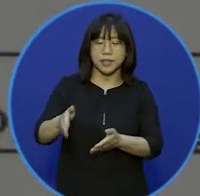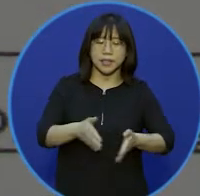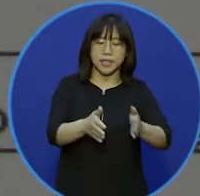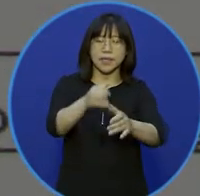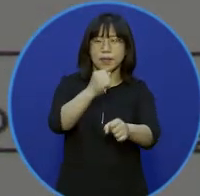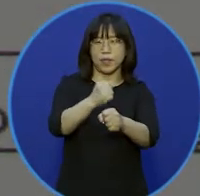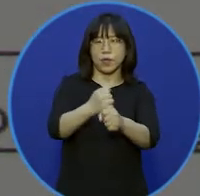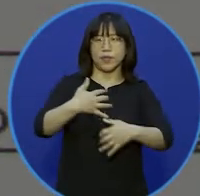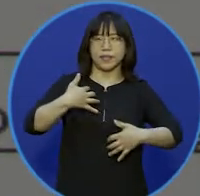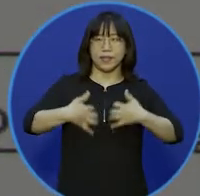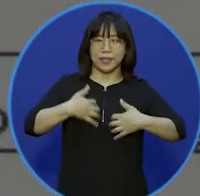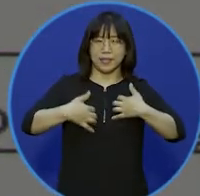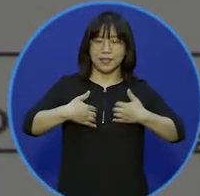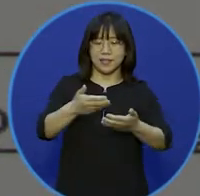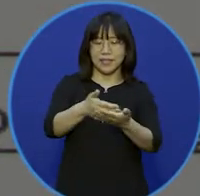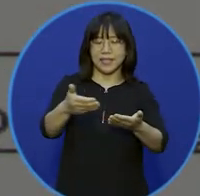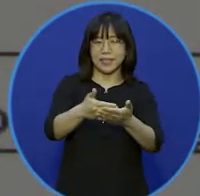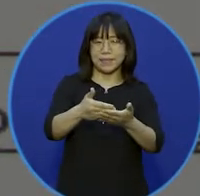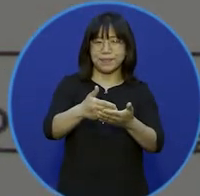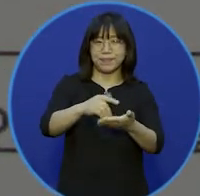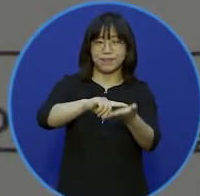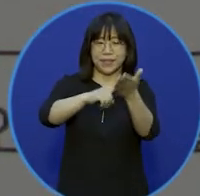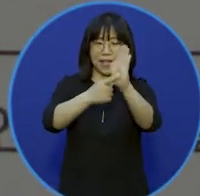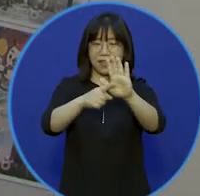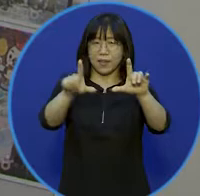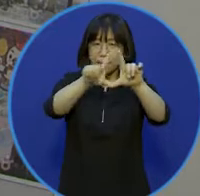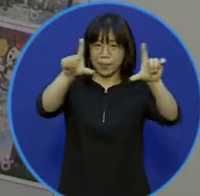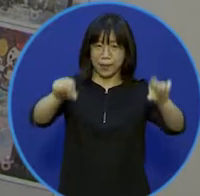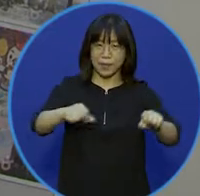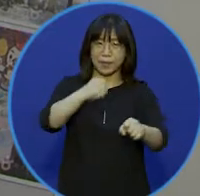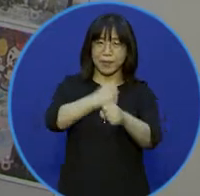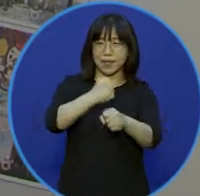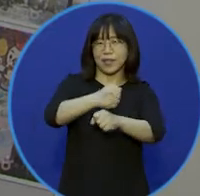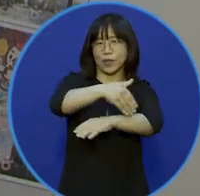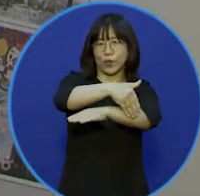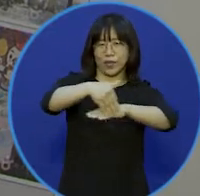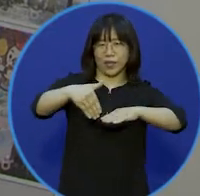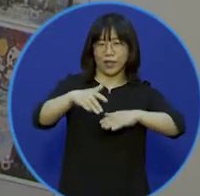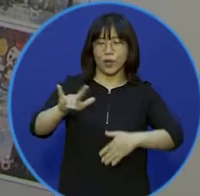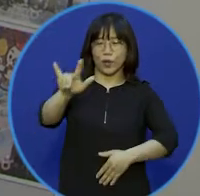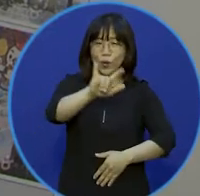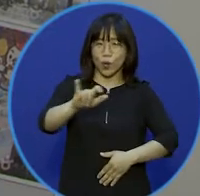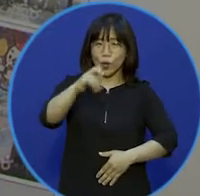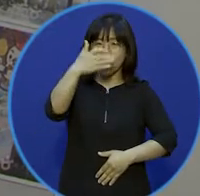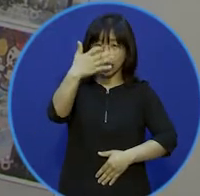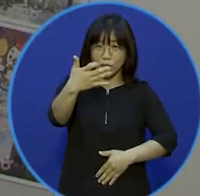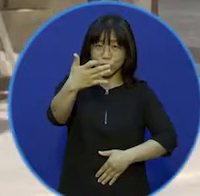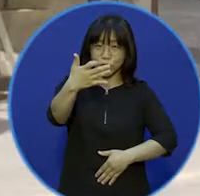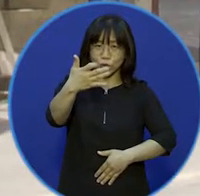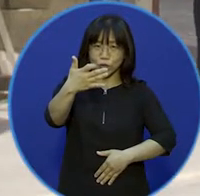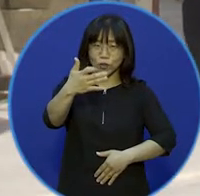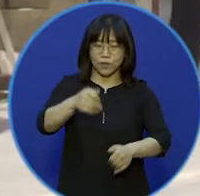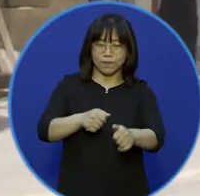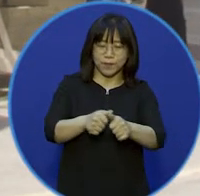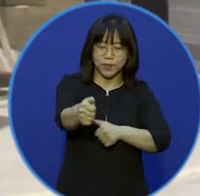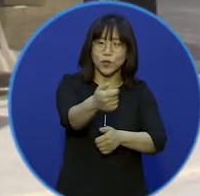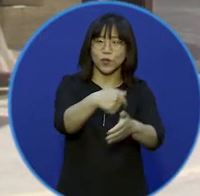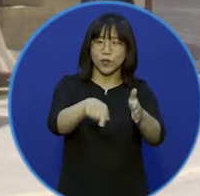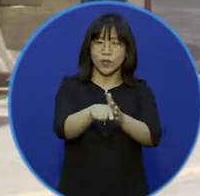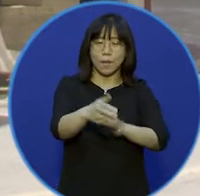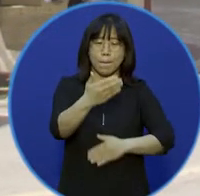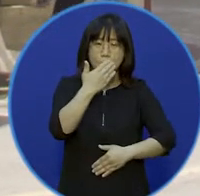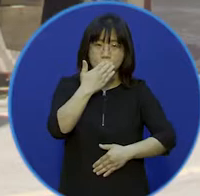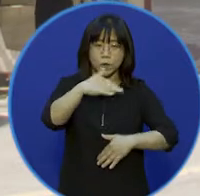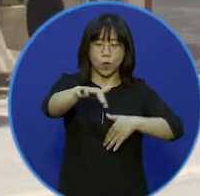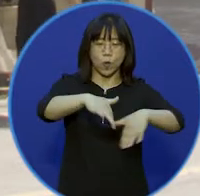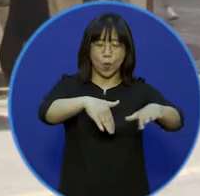재미를 주는 캐릭터 안내판과 다양한 볼거리도 개발할 계획입니다. 또 코로나19 극복을 위해 먹자